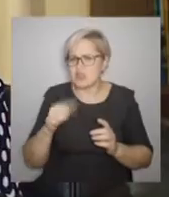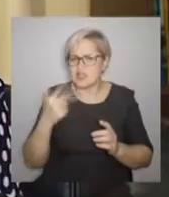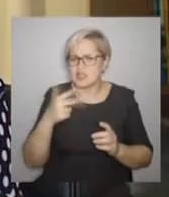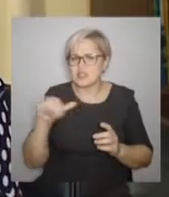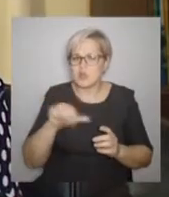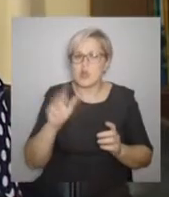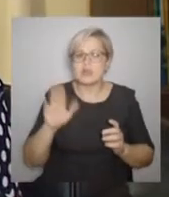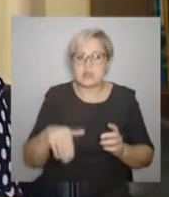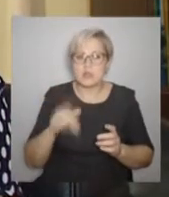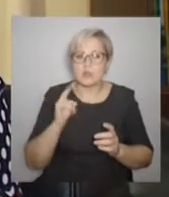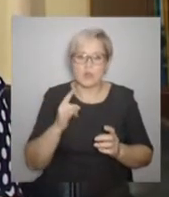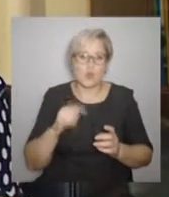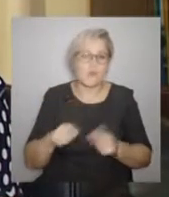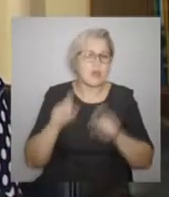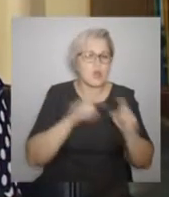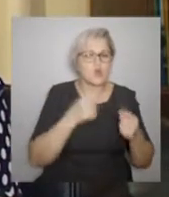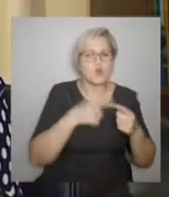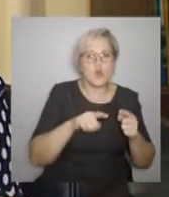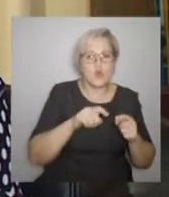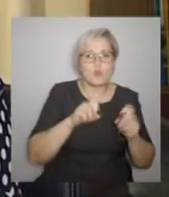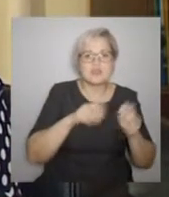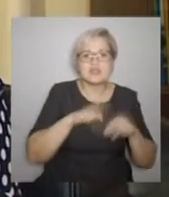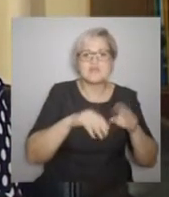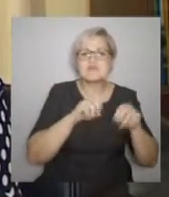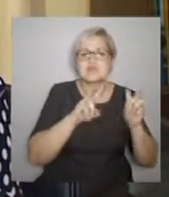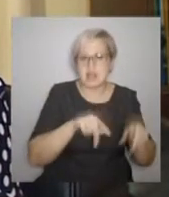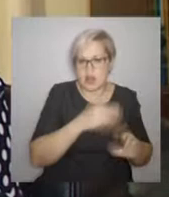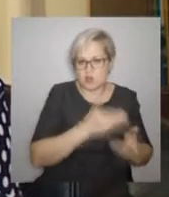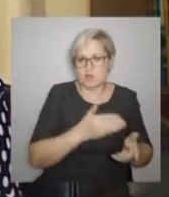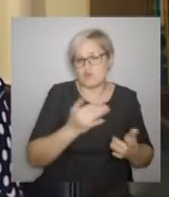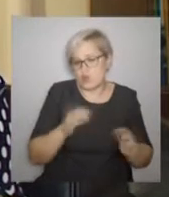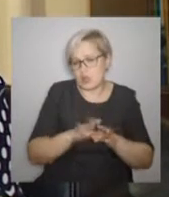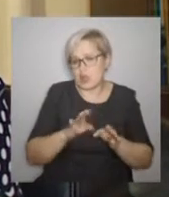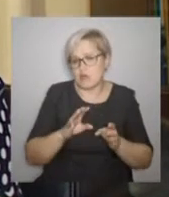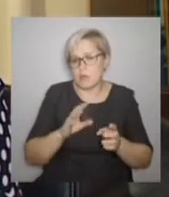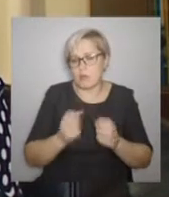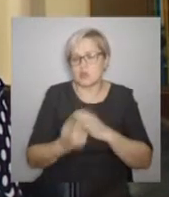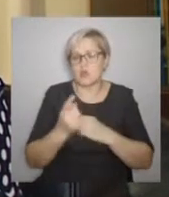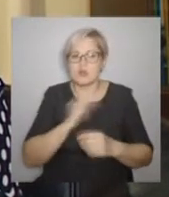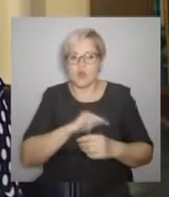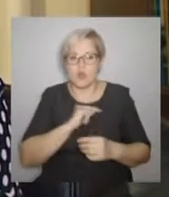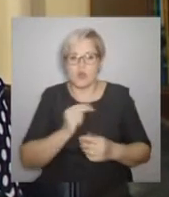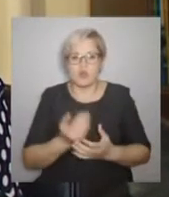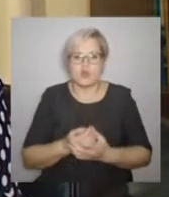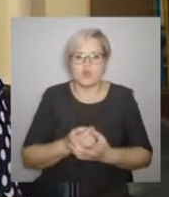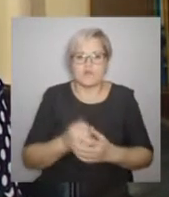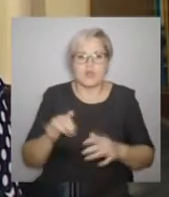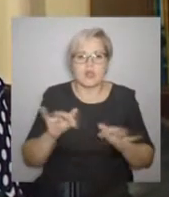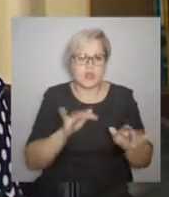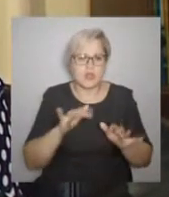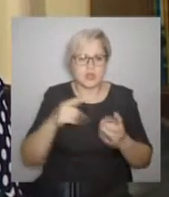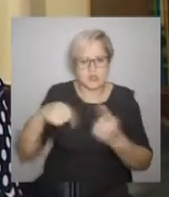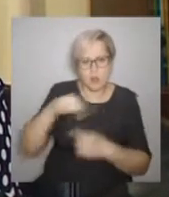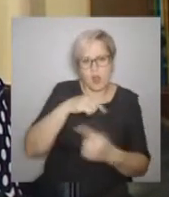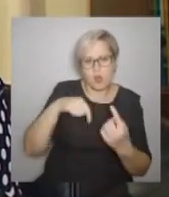течение 2 месяцев. 3 раза в неделю мы приглашаем, не каждый день. Ну, практика показывает, что это